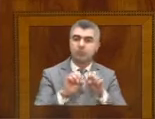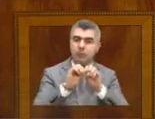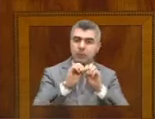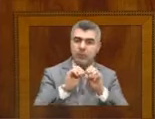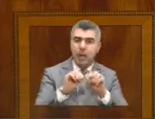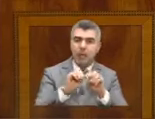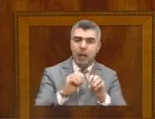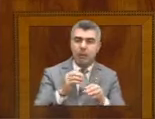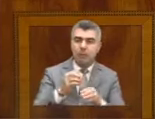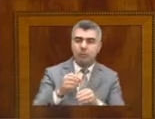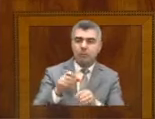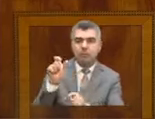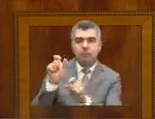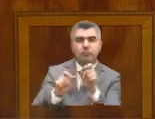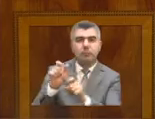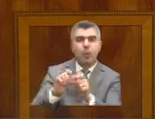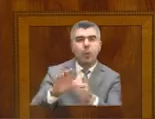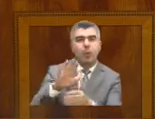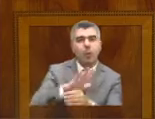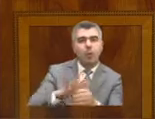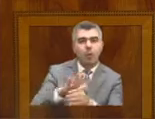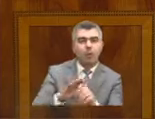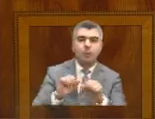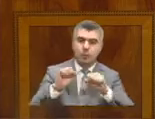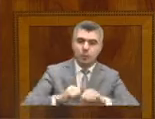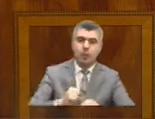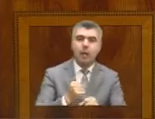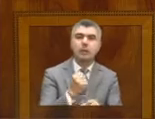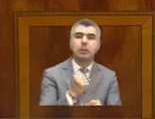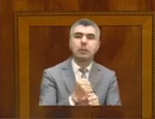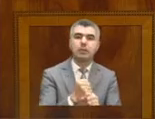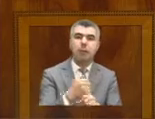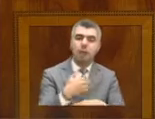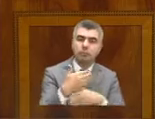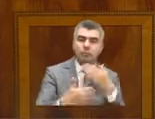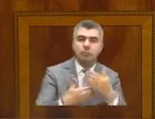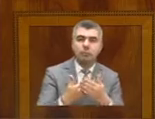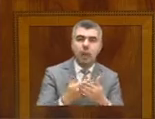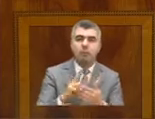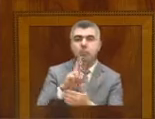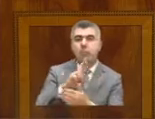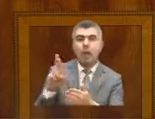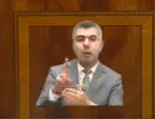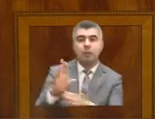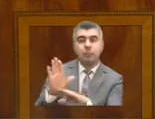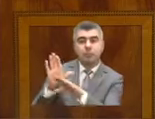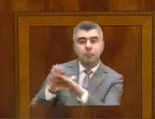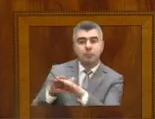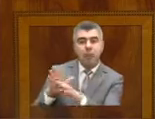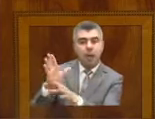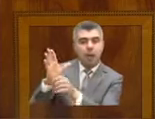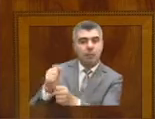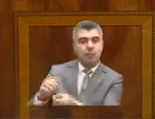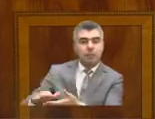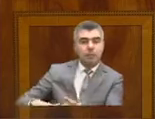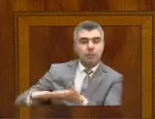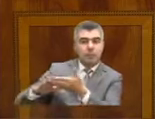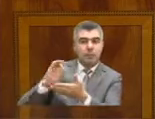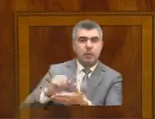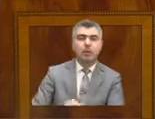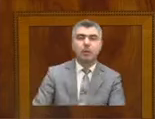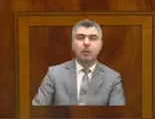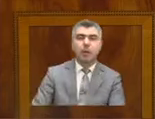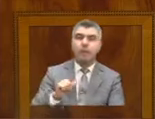الصحيح الذي يستجيب لمتطلبات سوق الشغل، تنفيذا للتوجيهات الملكية بهذا الخصوص، وذلك من